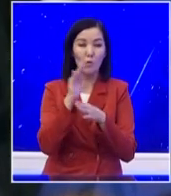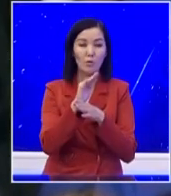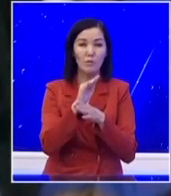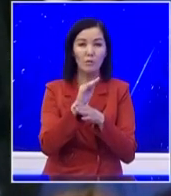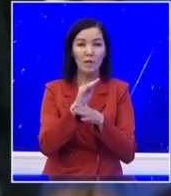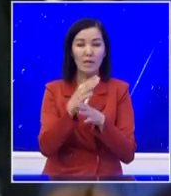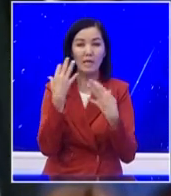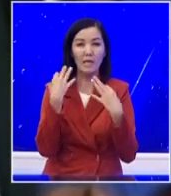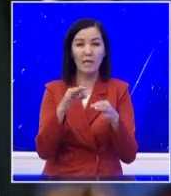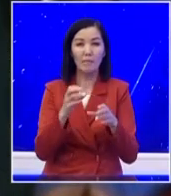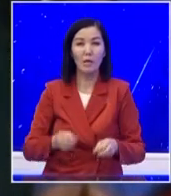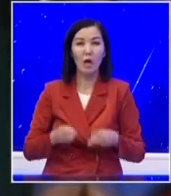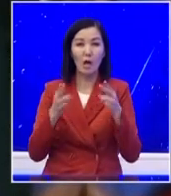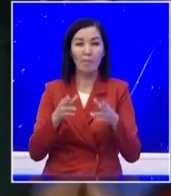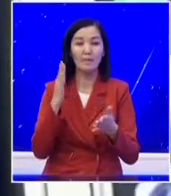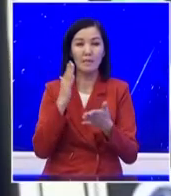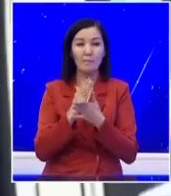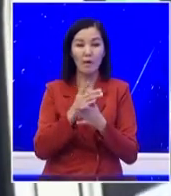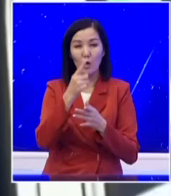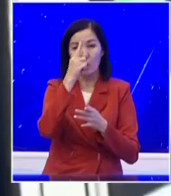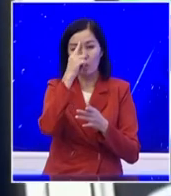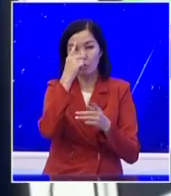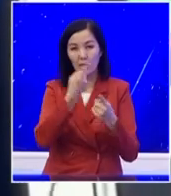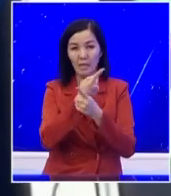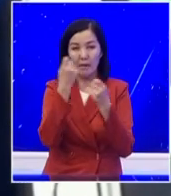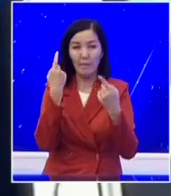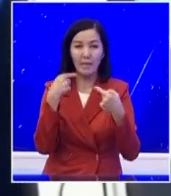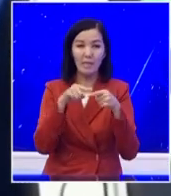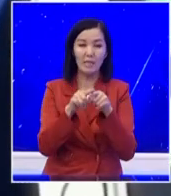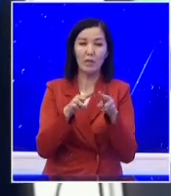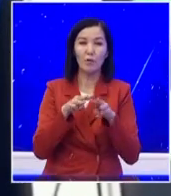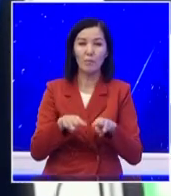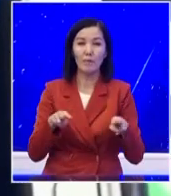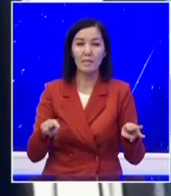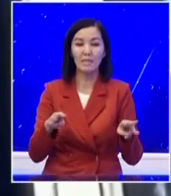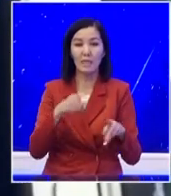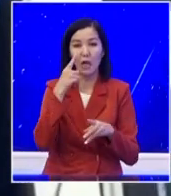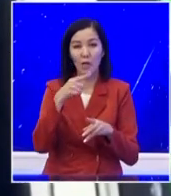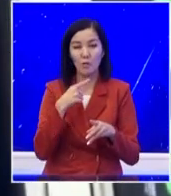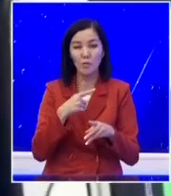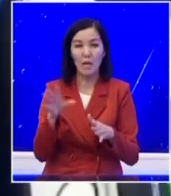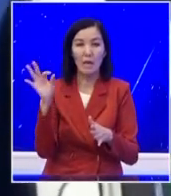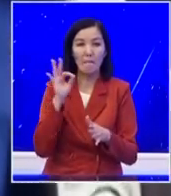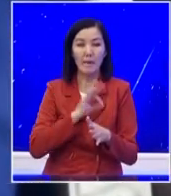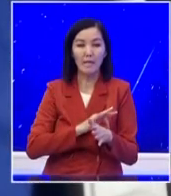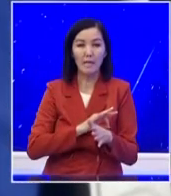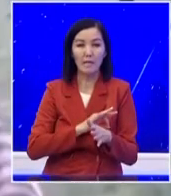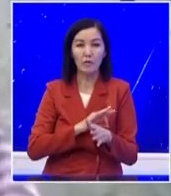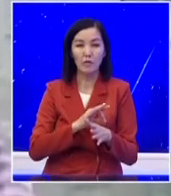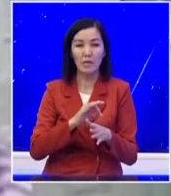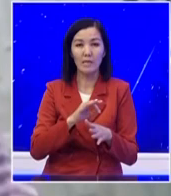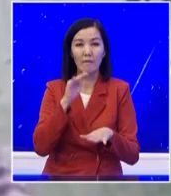елдің егемендігіне қауіп төндіреді. Үндістанның ақпарат және технологиялар министрлігінің хабарлауынша, пайдаланушылардың дерегі